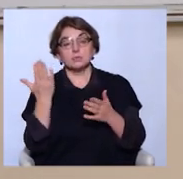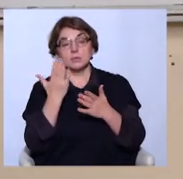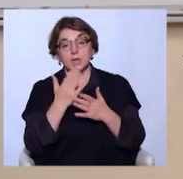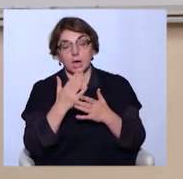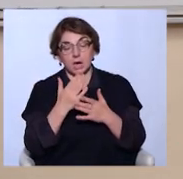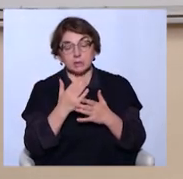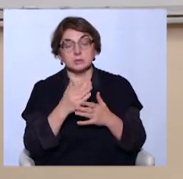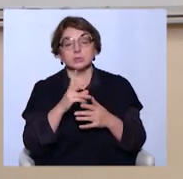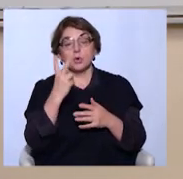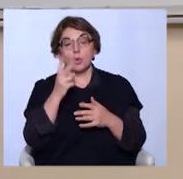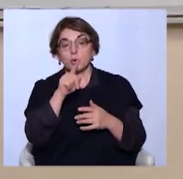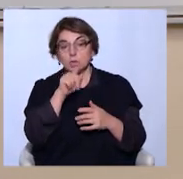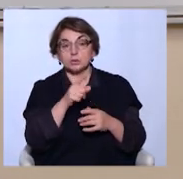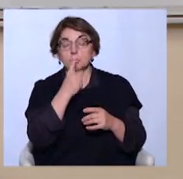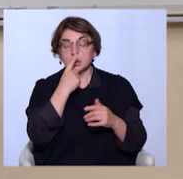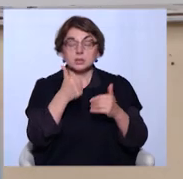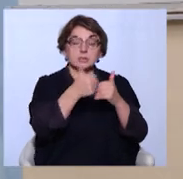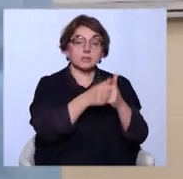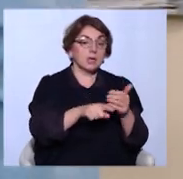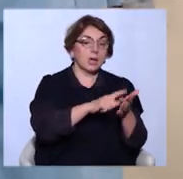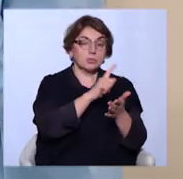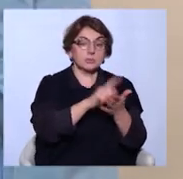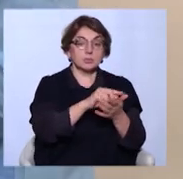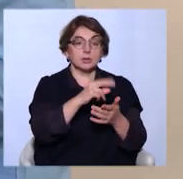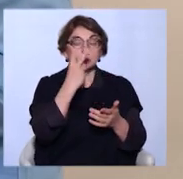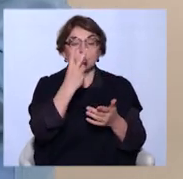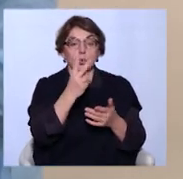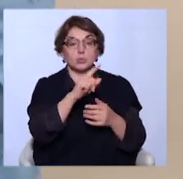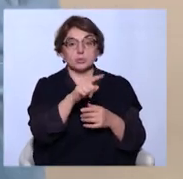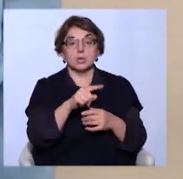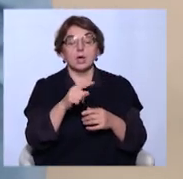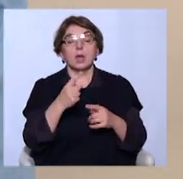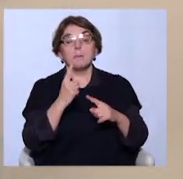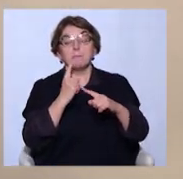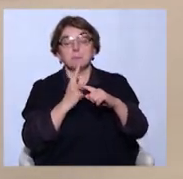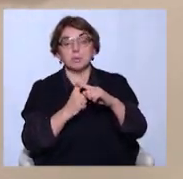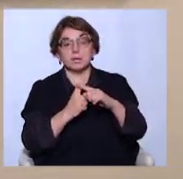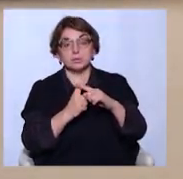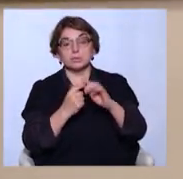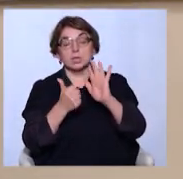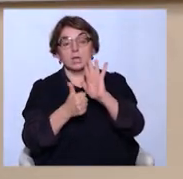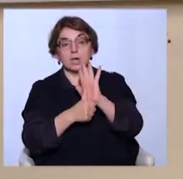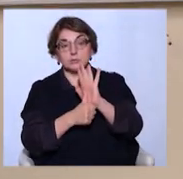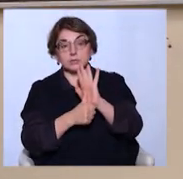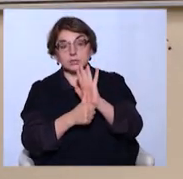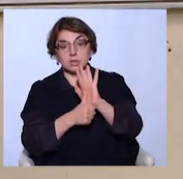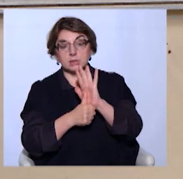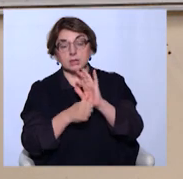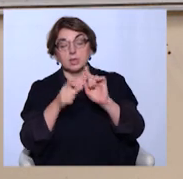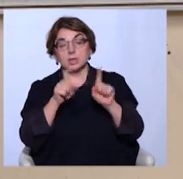ატომი აზოტი გვაქვს, წერტ ორ ატომ აზოტს და შეხედეთ ქრომი პლუს 6-დან გადავიდა ქრომი პლუს